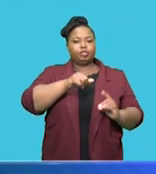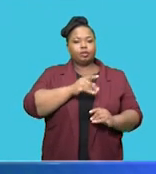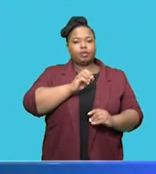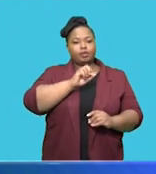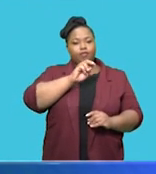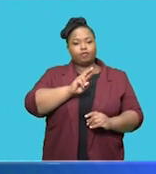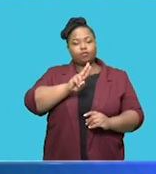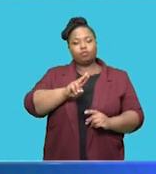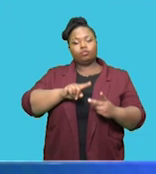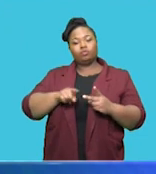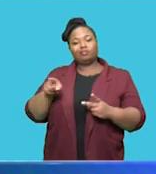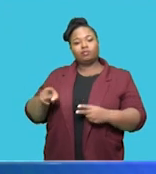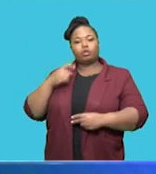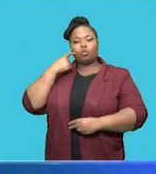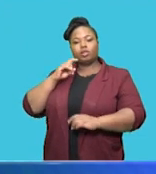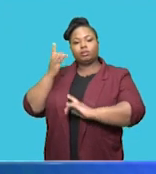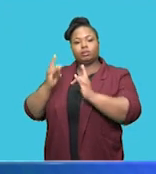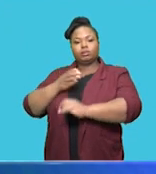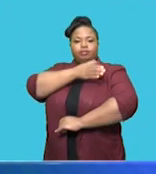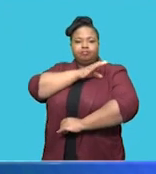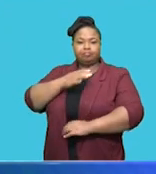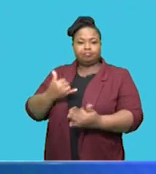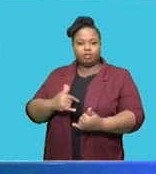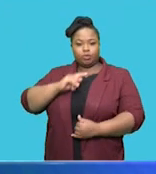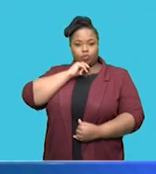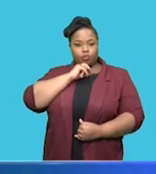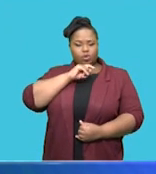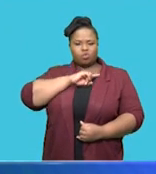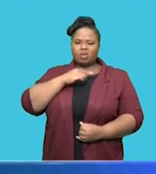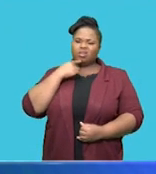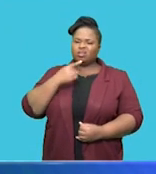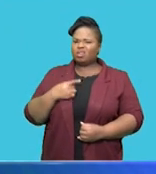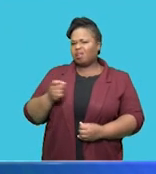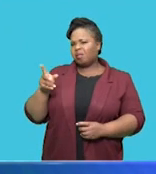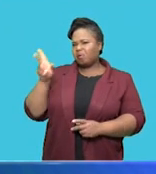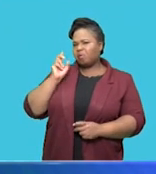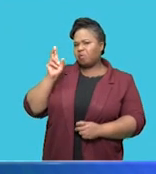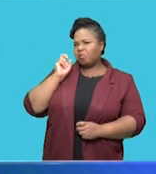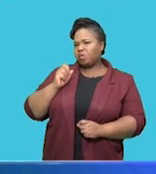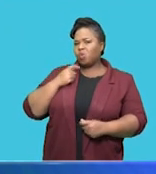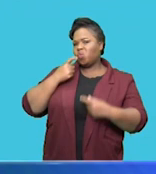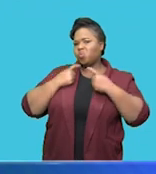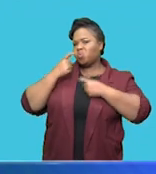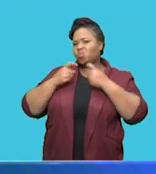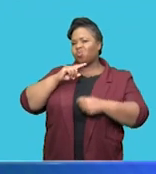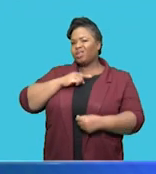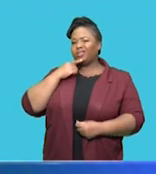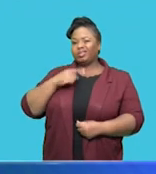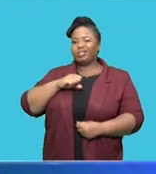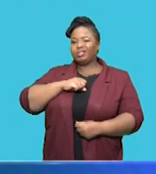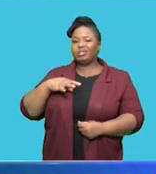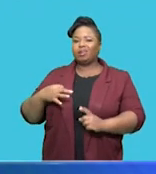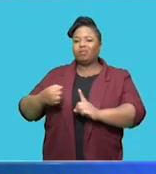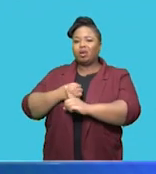ukuya kwikliniki yakulanginqa e-White City ebutsheni banamhlanje. Eli qela lithi liqaphele izikhalazo ezininzi malunga nokushokoxeka kwabasebenzi